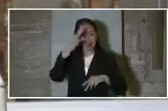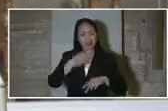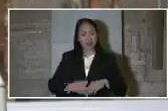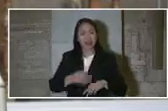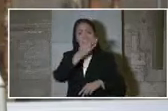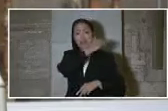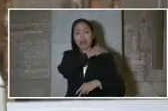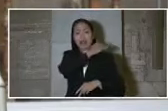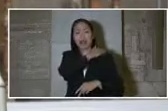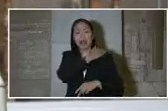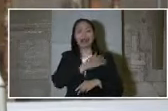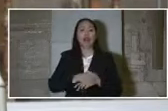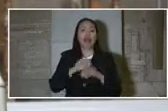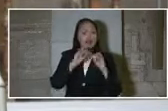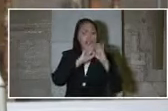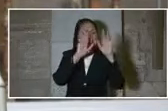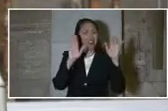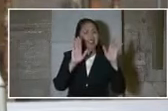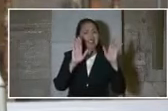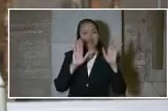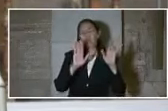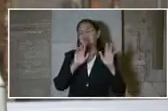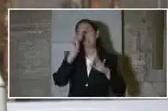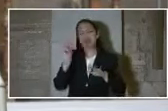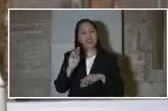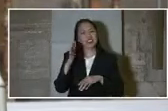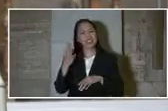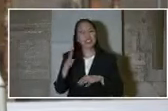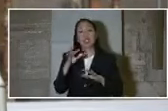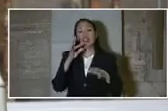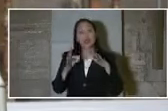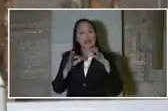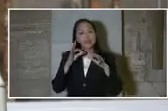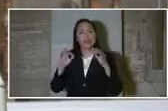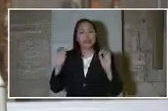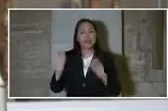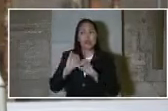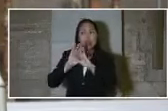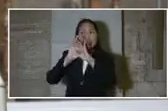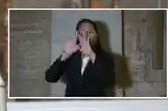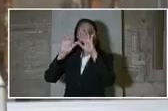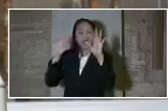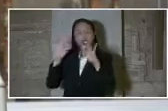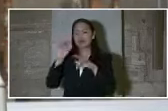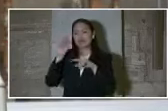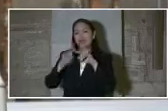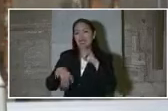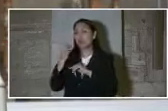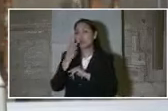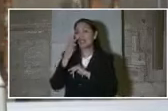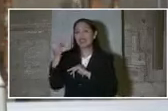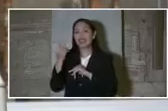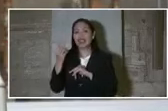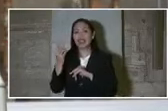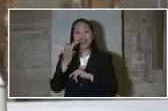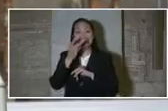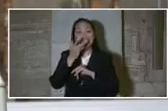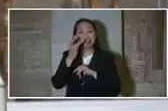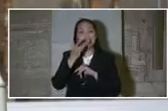likod kung hindi nakikita ang ilaw at nalalasahan ang asin